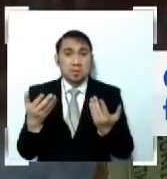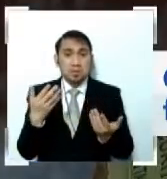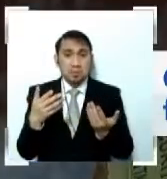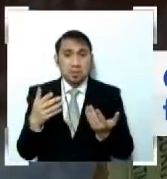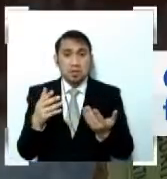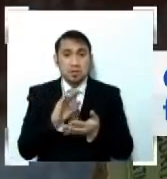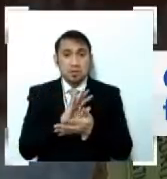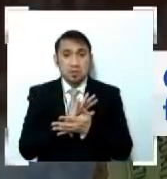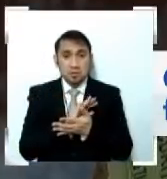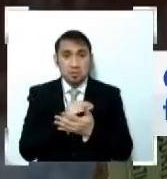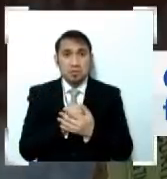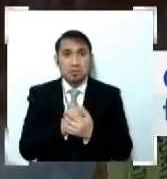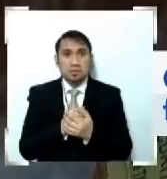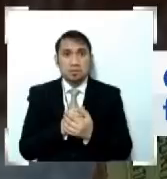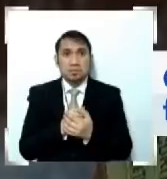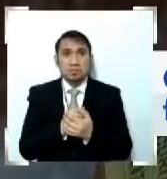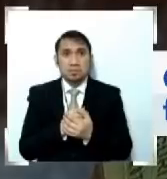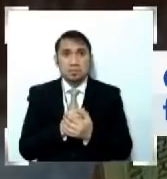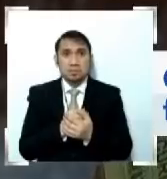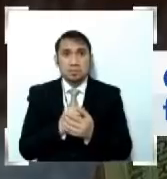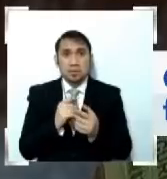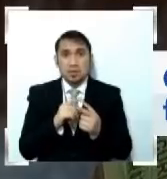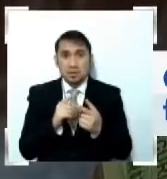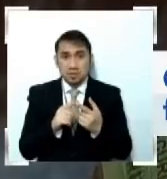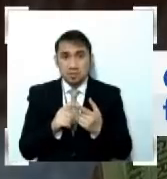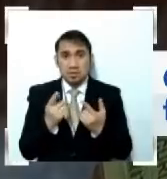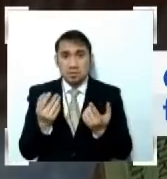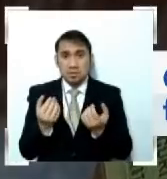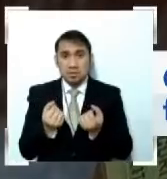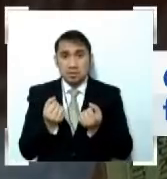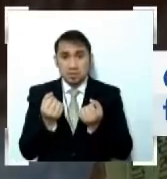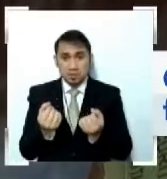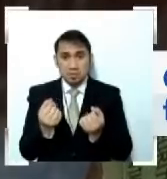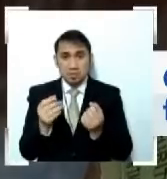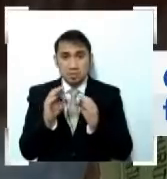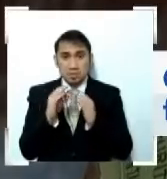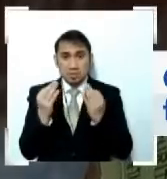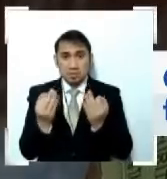Even yung station commander suggested sa family na ipa-autopsy,